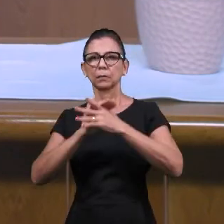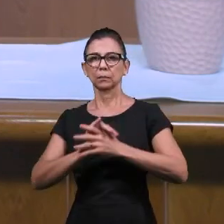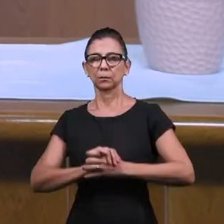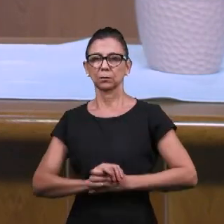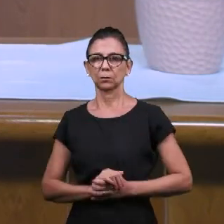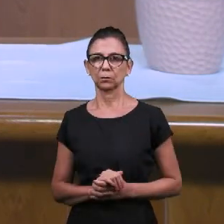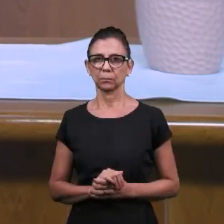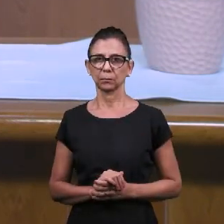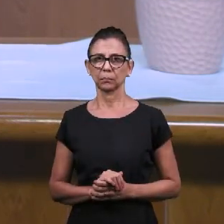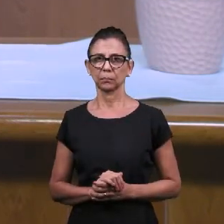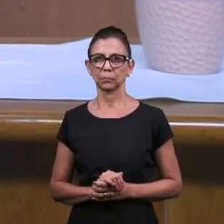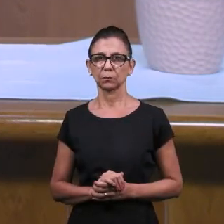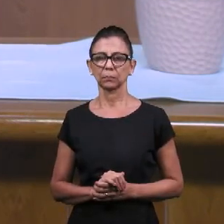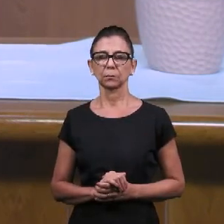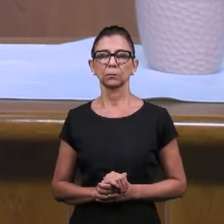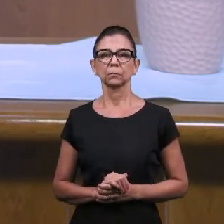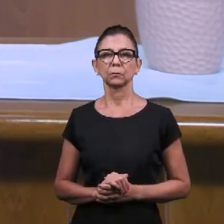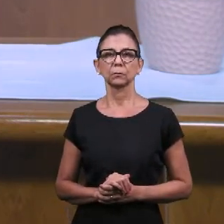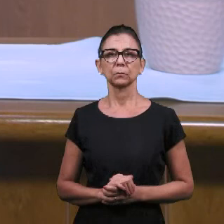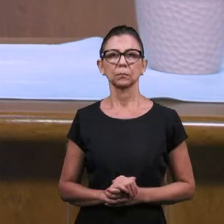Господне.